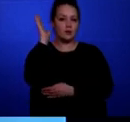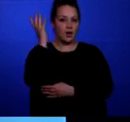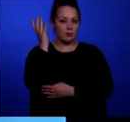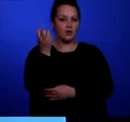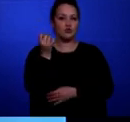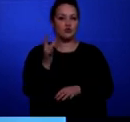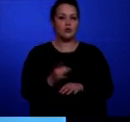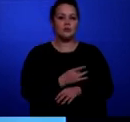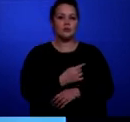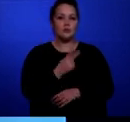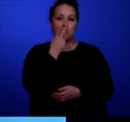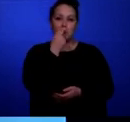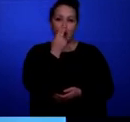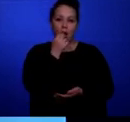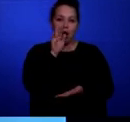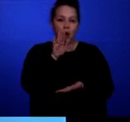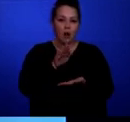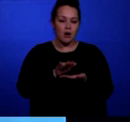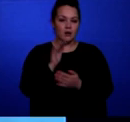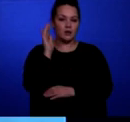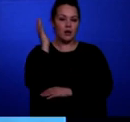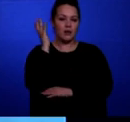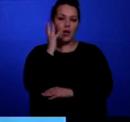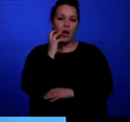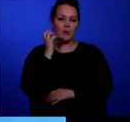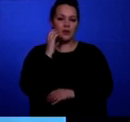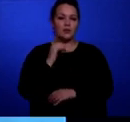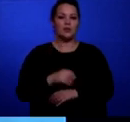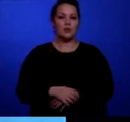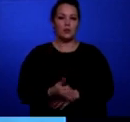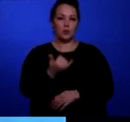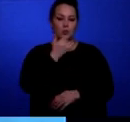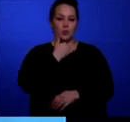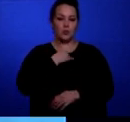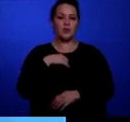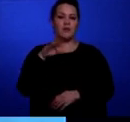раз. Маленькая яблонька у меня в саду.